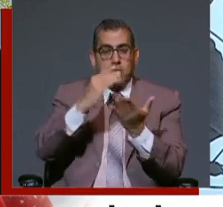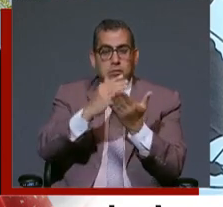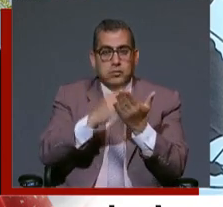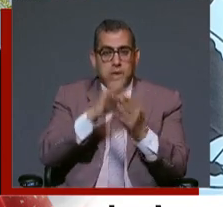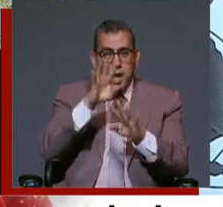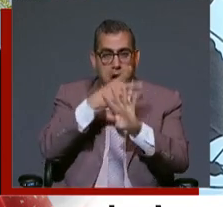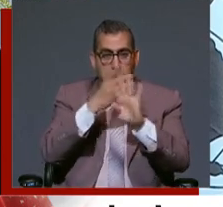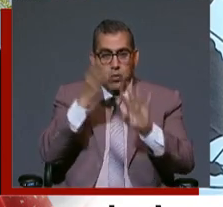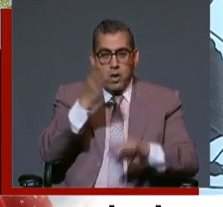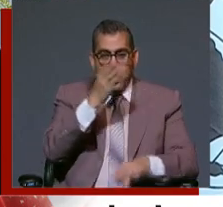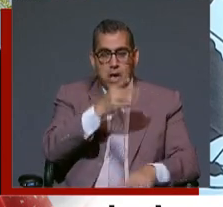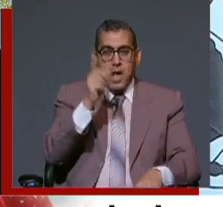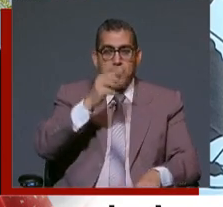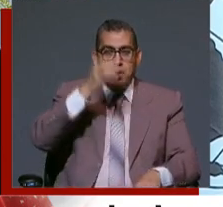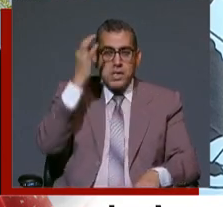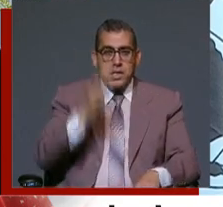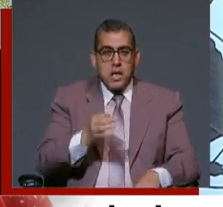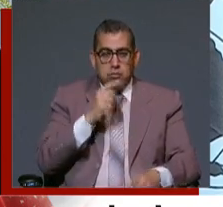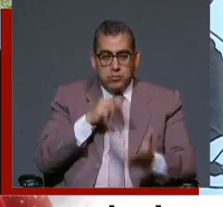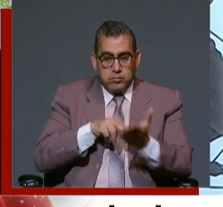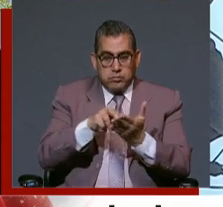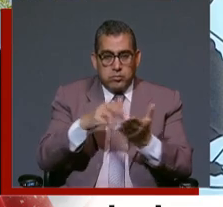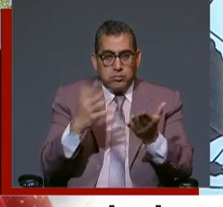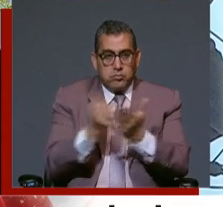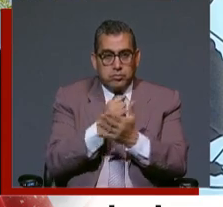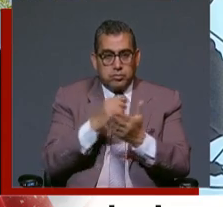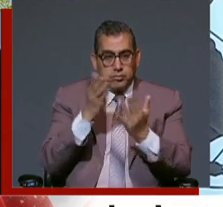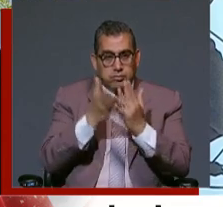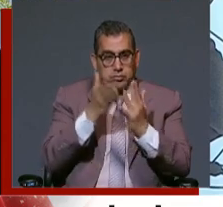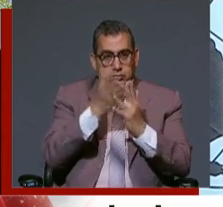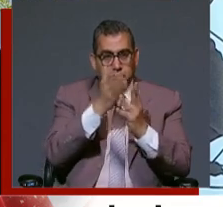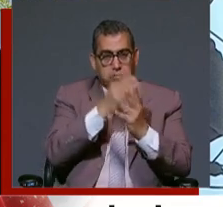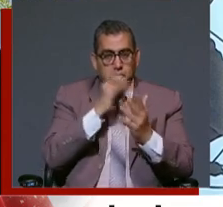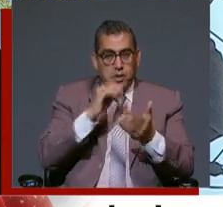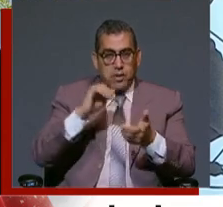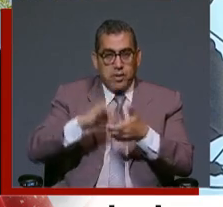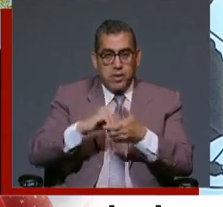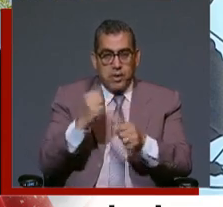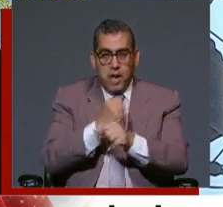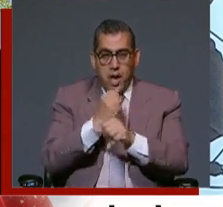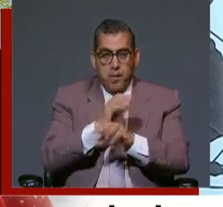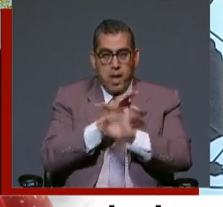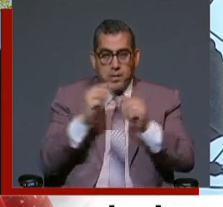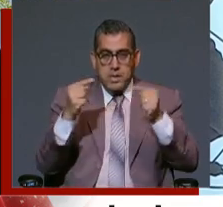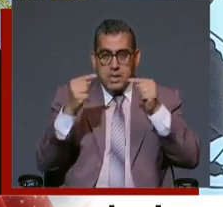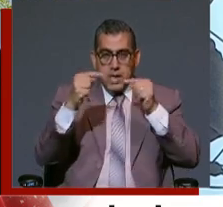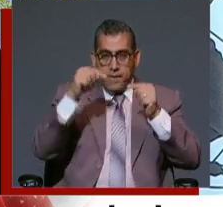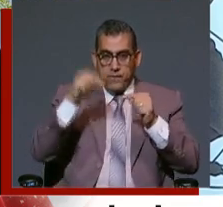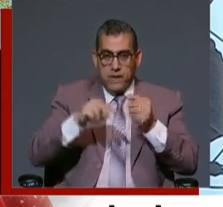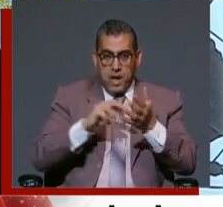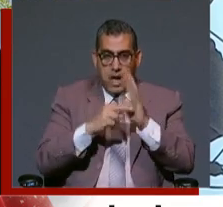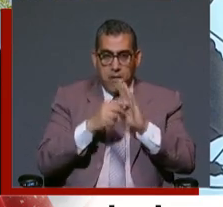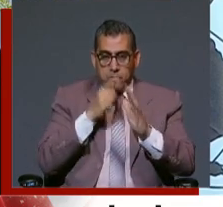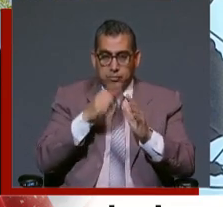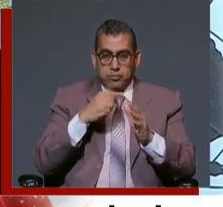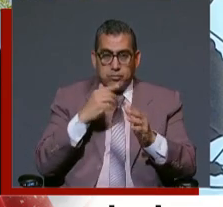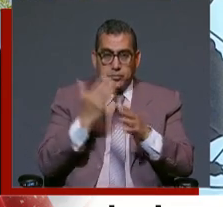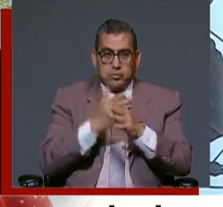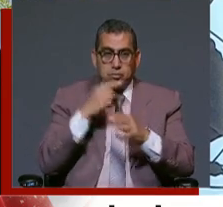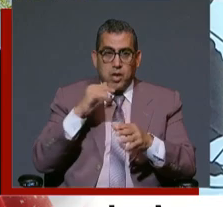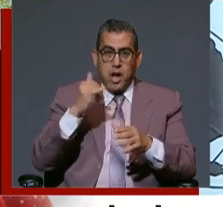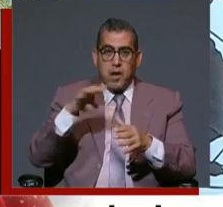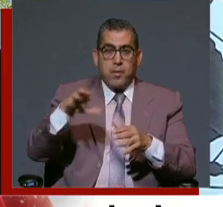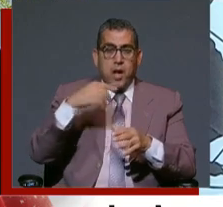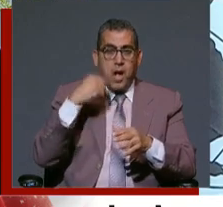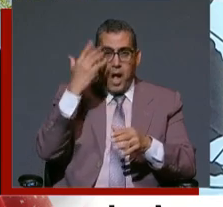لجدول زمني لتحديد سبل وآليات التعامل مع مختلف التحديات التي تواجهها دول